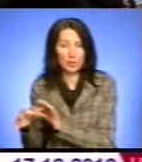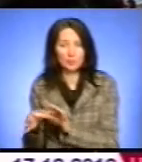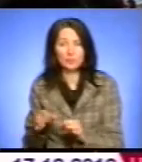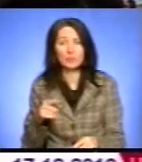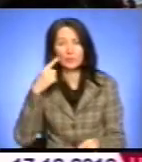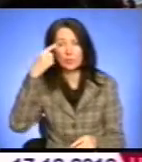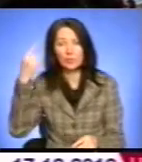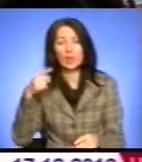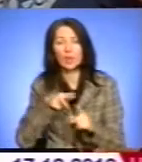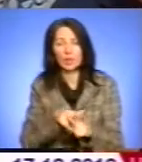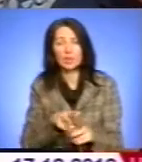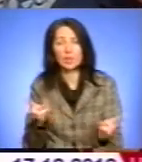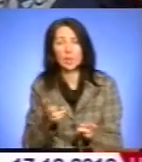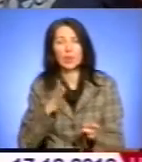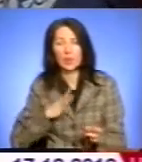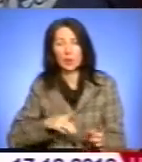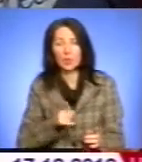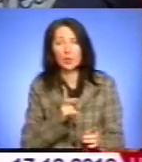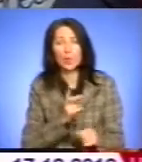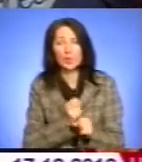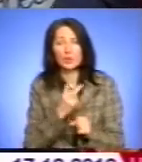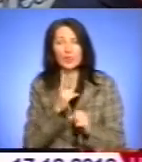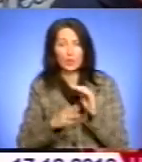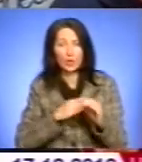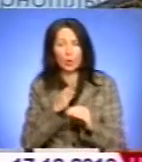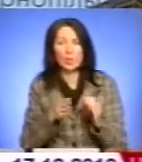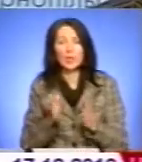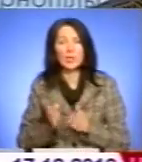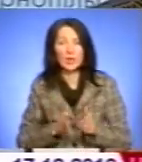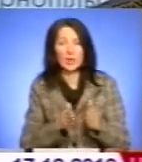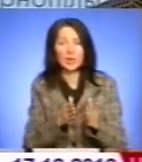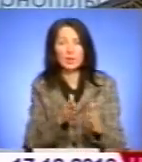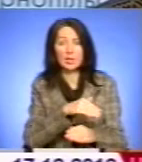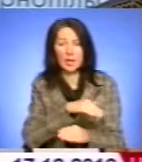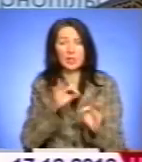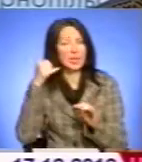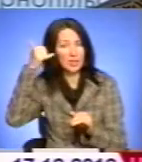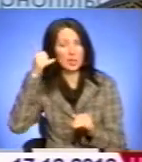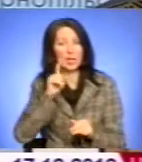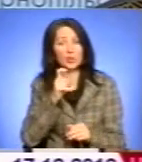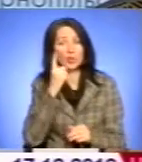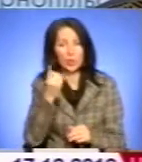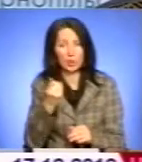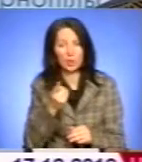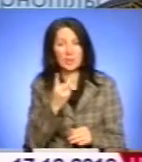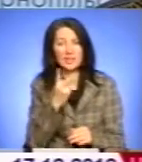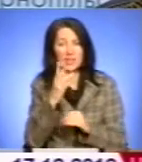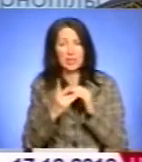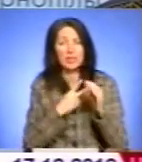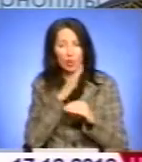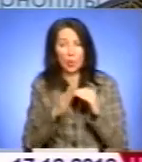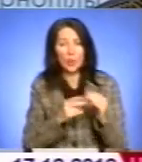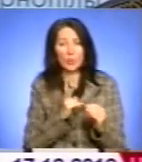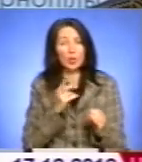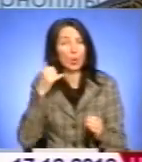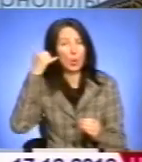навантаження довелось витримувати тим, хто працював дві доби на лініях 101. За ці два дні, якби так, хто прослухав ці всі записи, то там